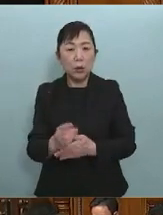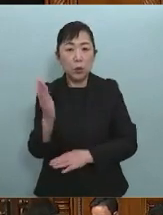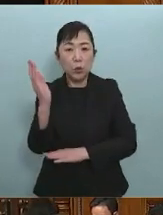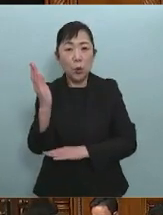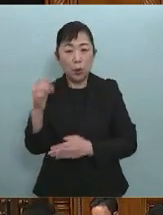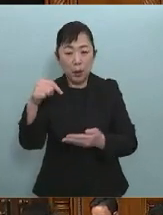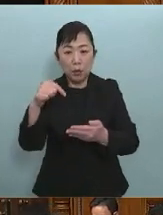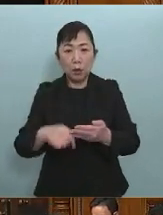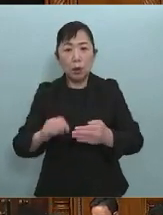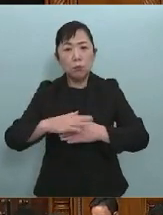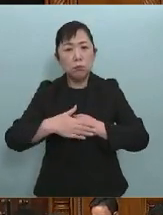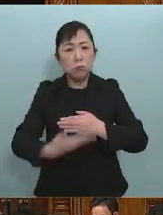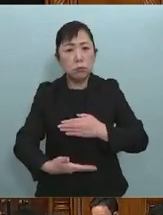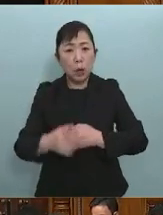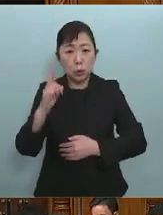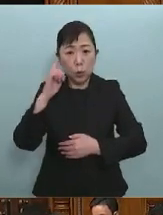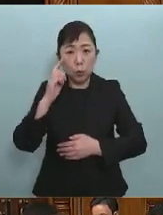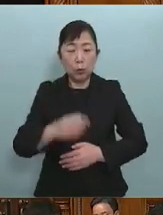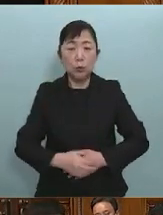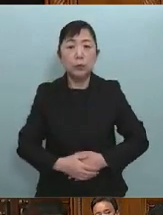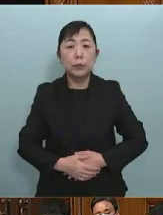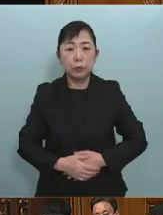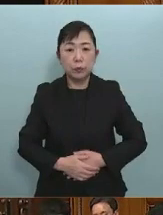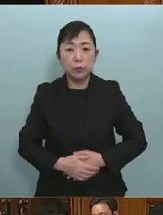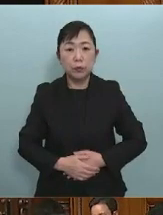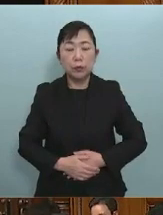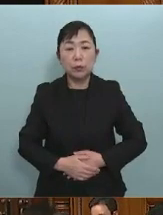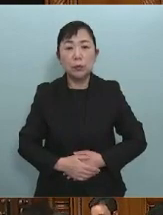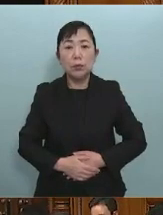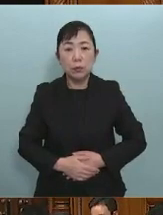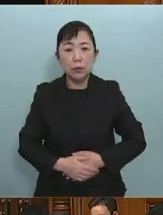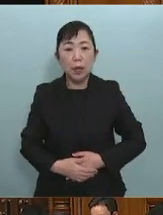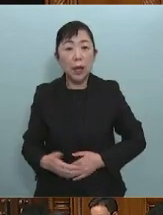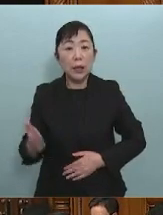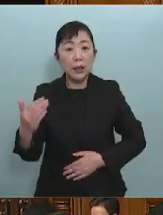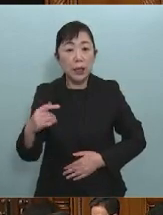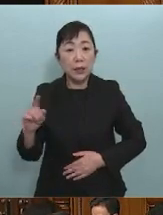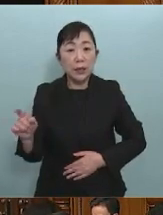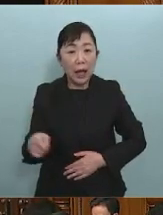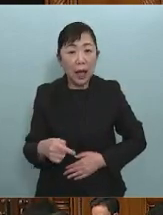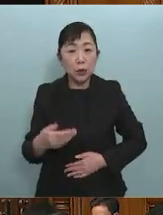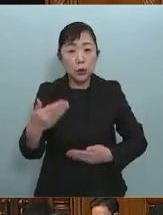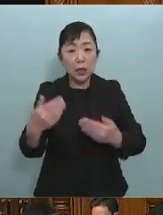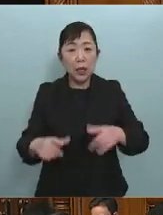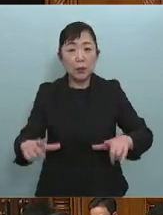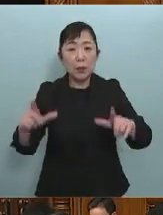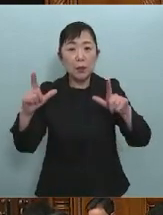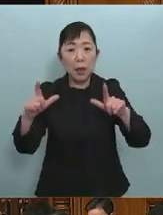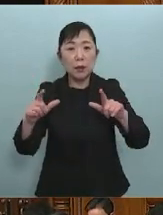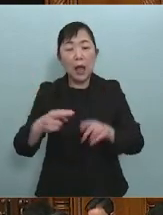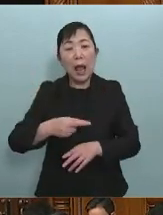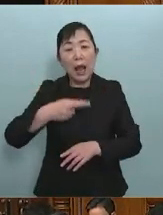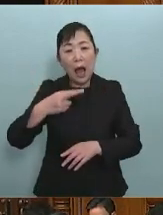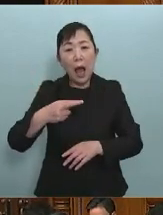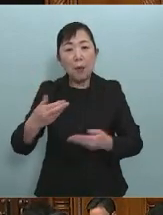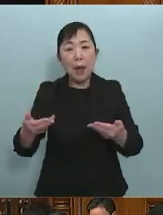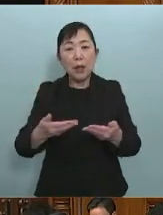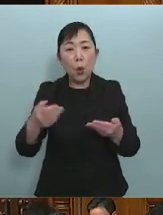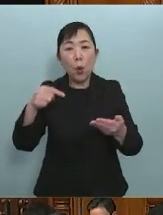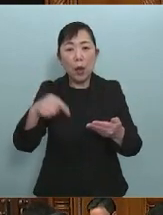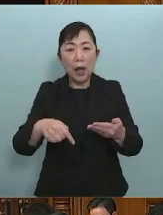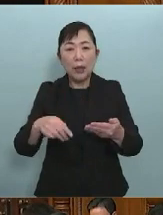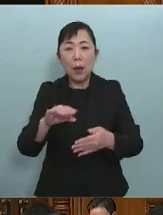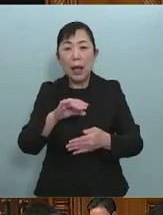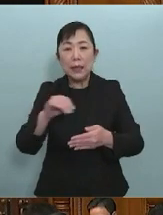はかけております事実先日あるテレビ番組でラーメン業界には1000円の